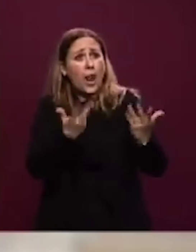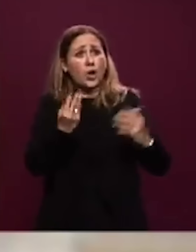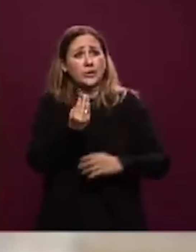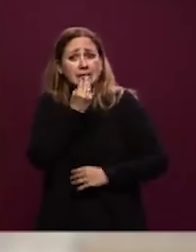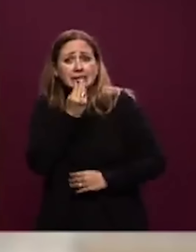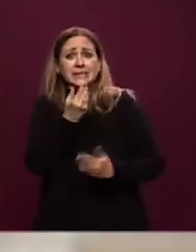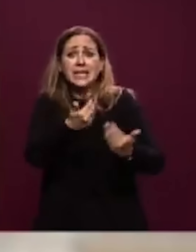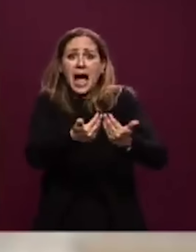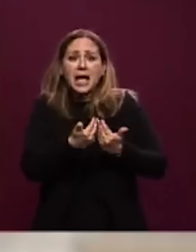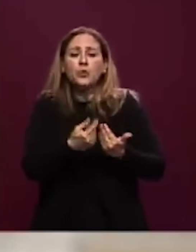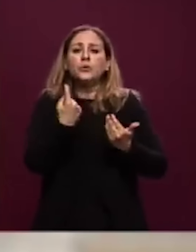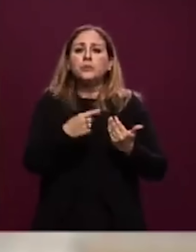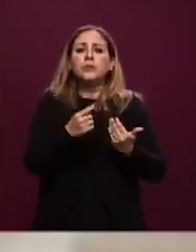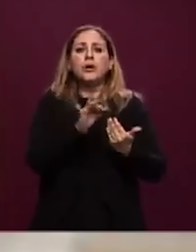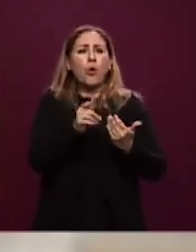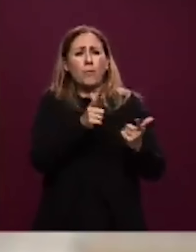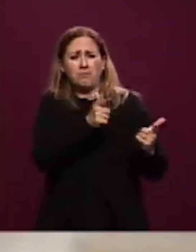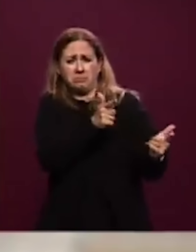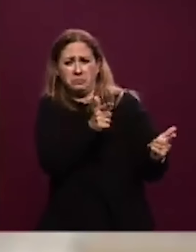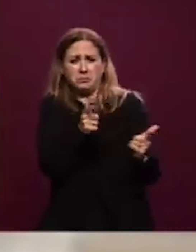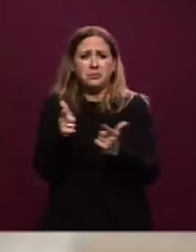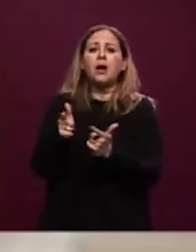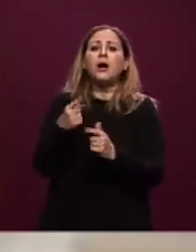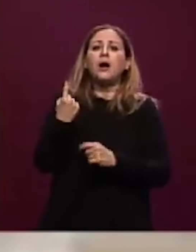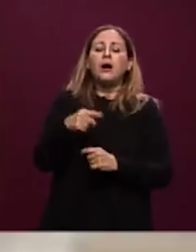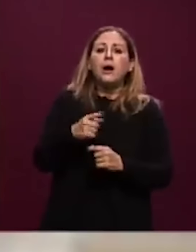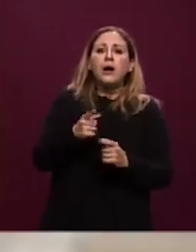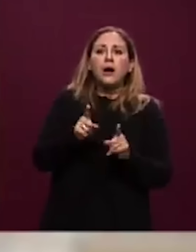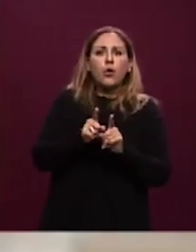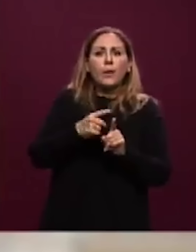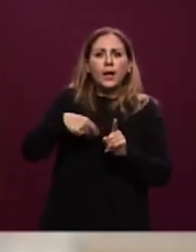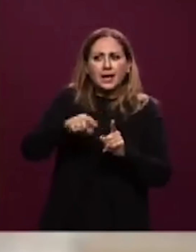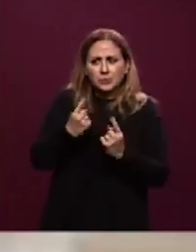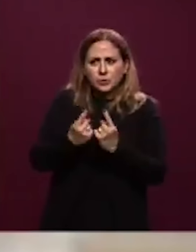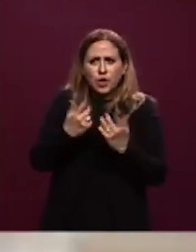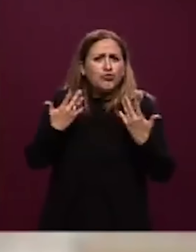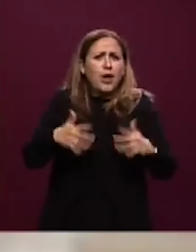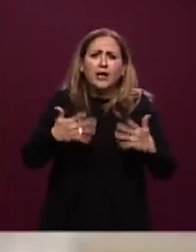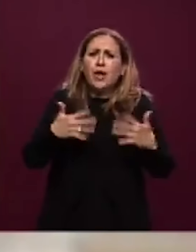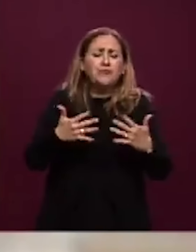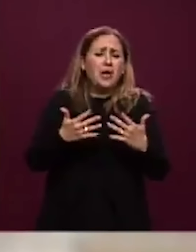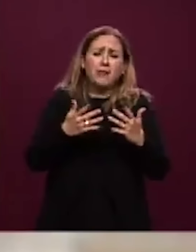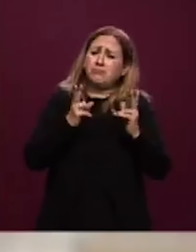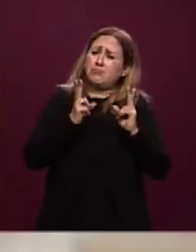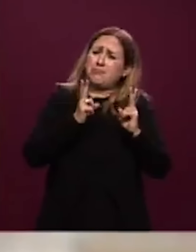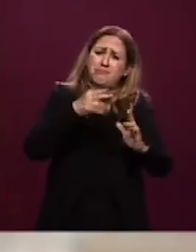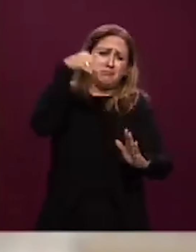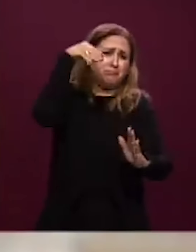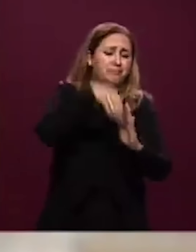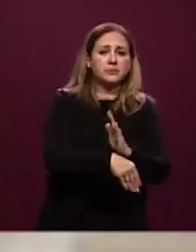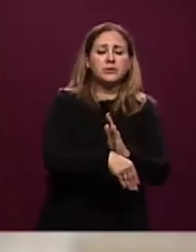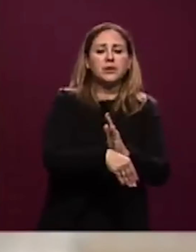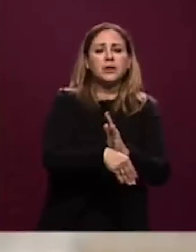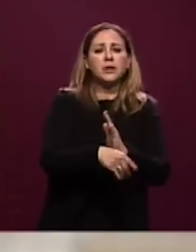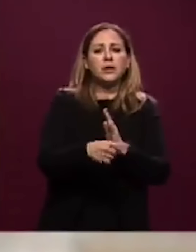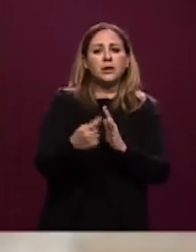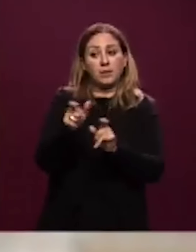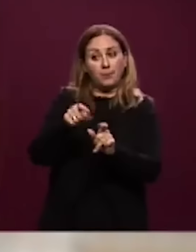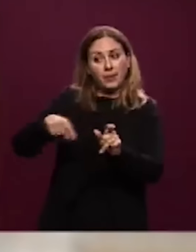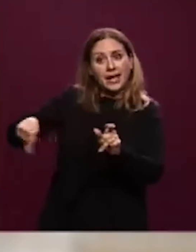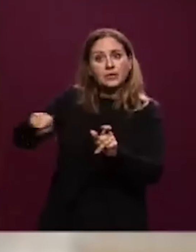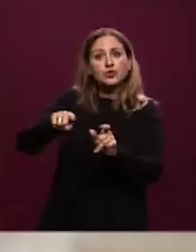non escalation? E cosa pensiamo che quelle persone crescano oggi con la voglia di pace